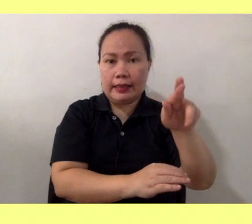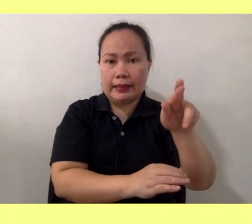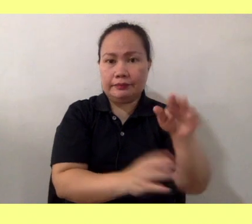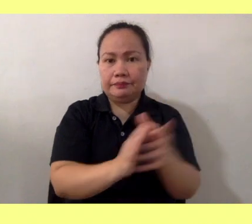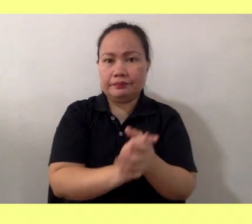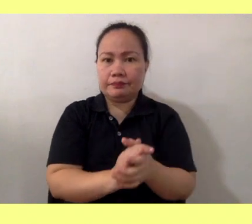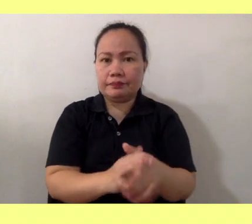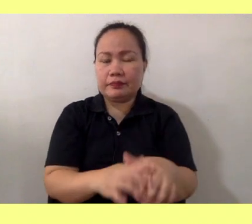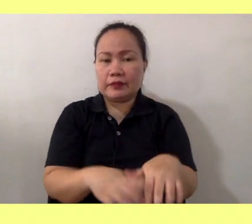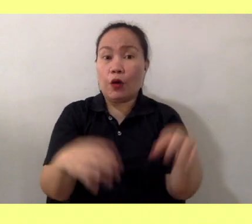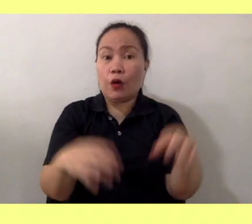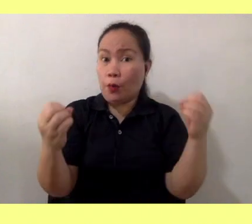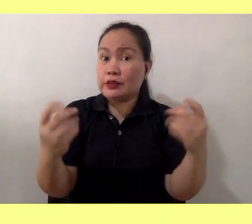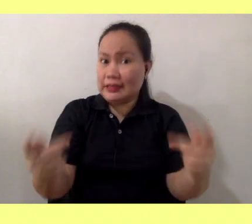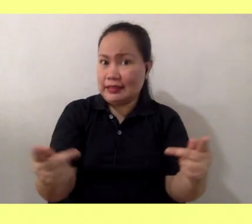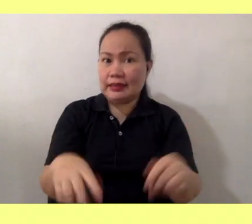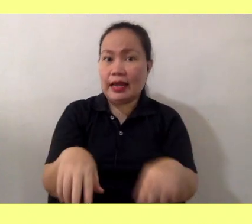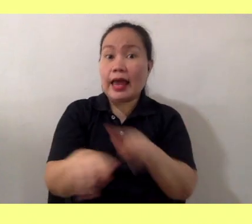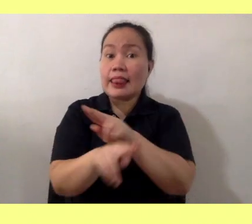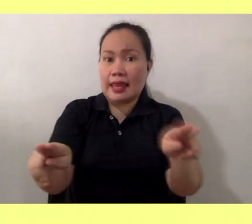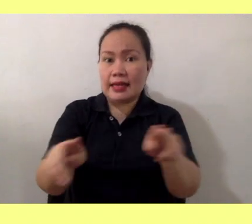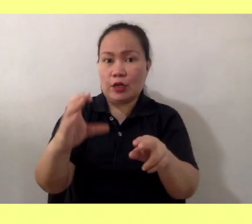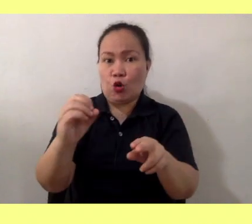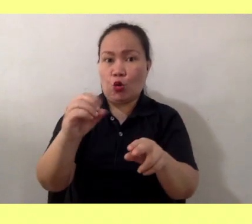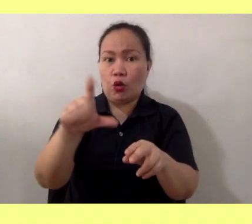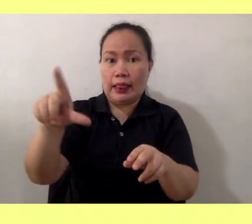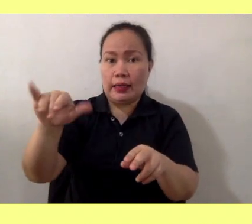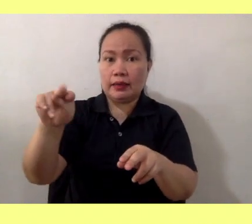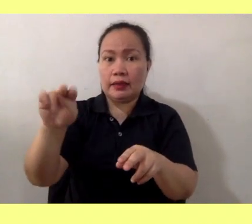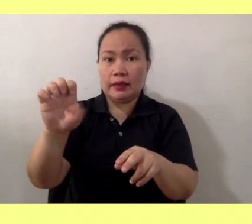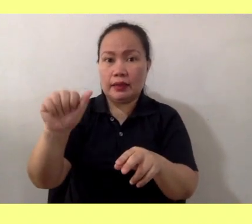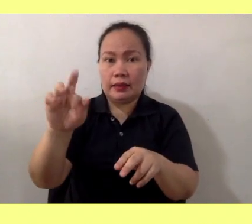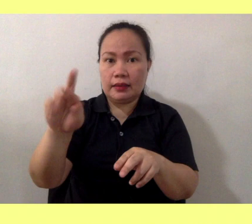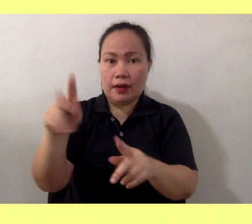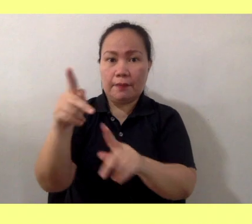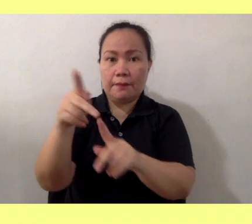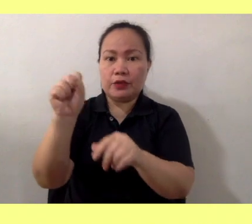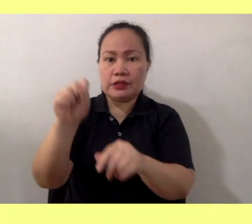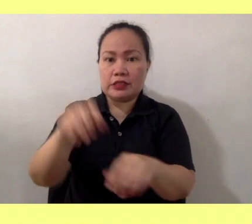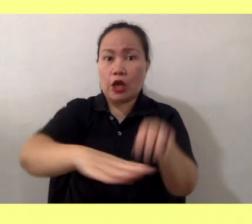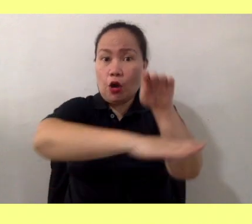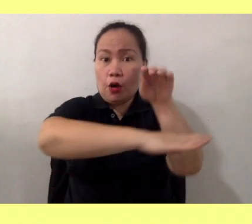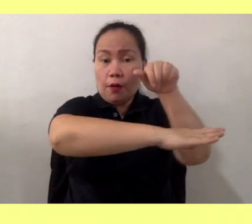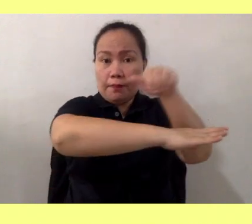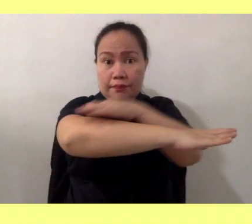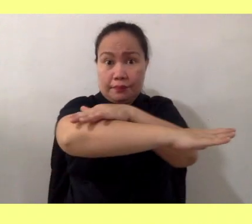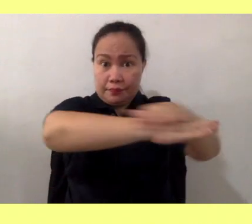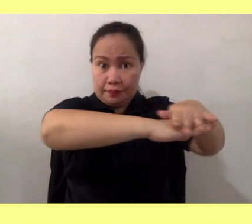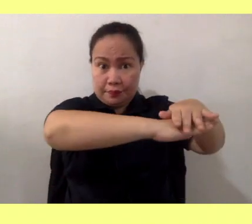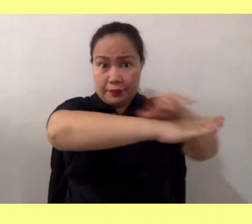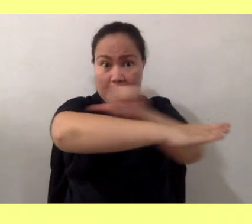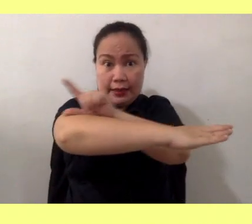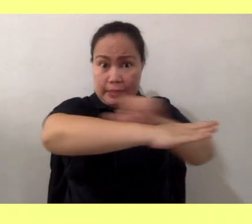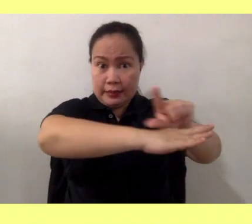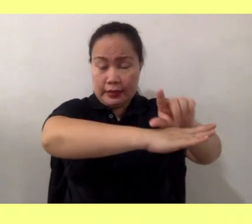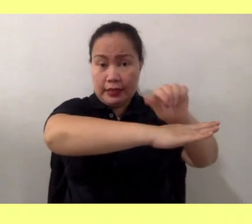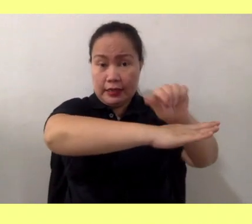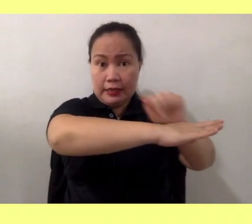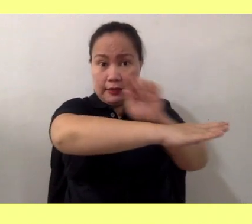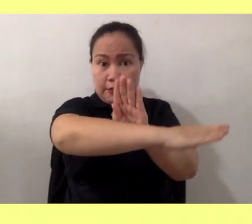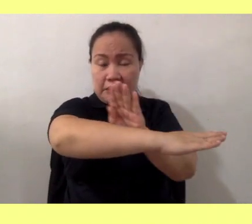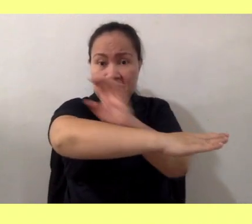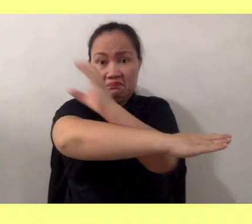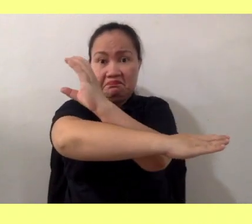Non-collinear, so it's the opposite. These are points that do not lie on the same line. So as you can see, points A, point